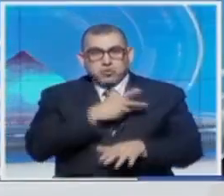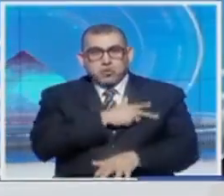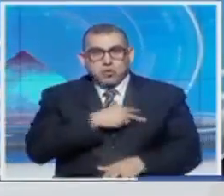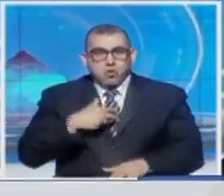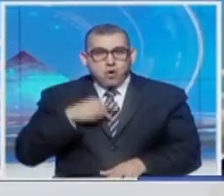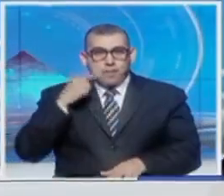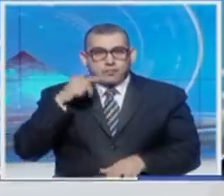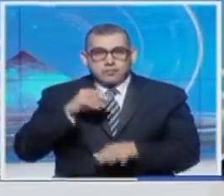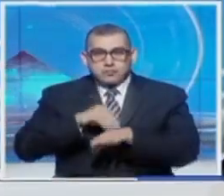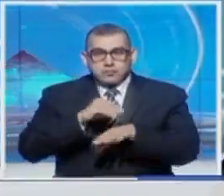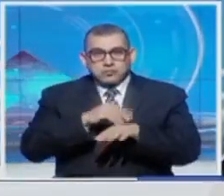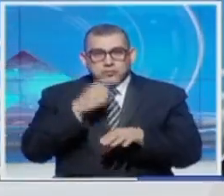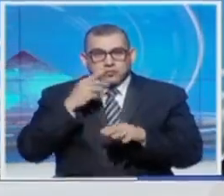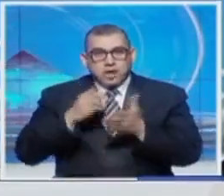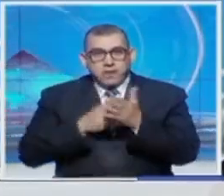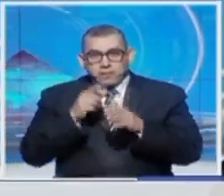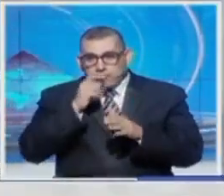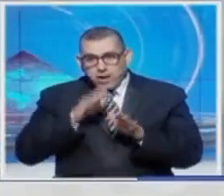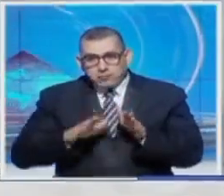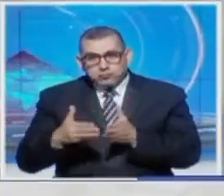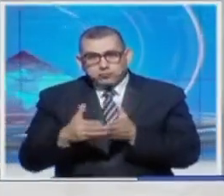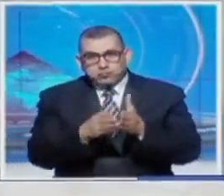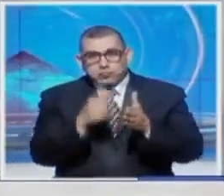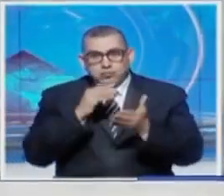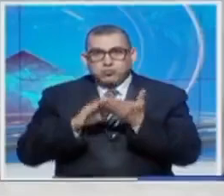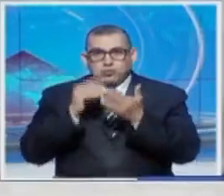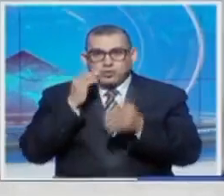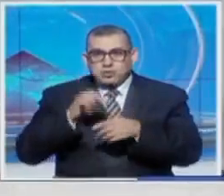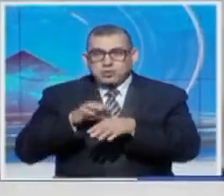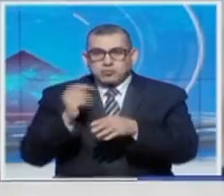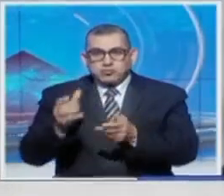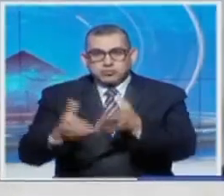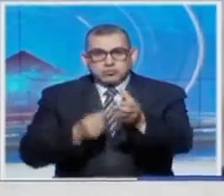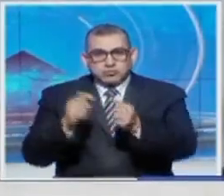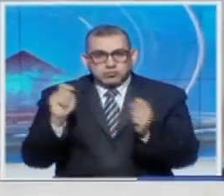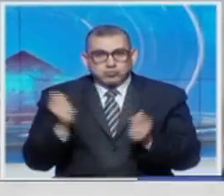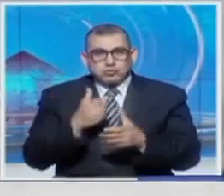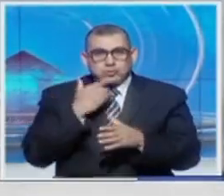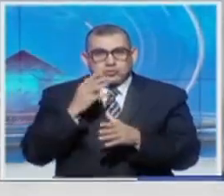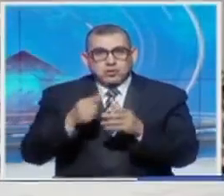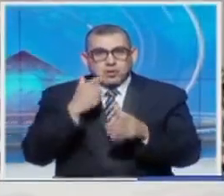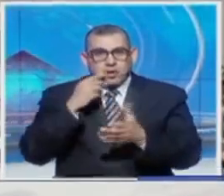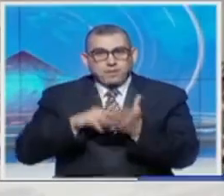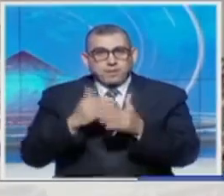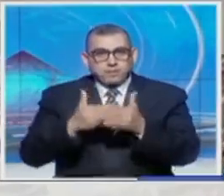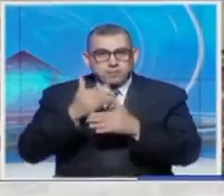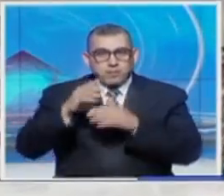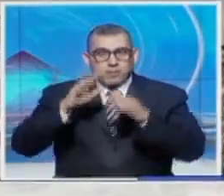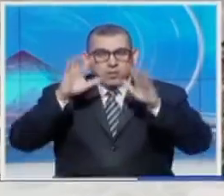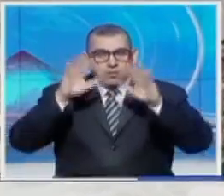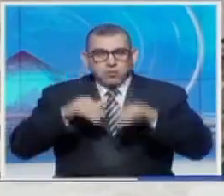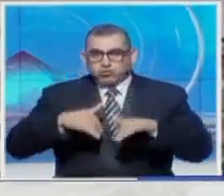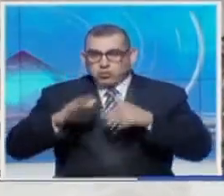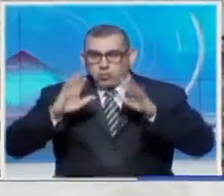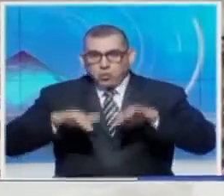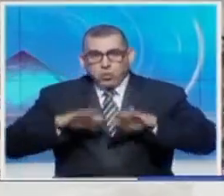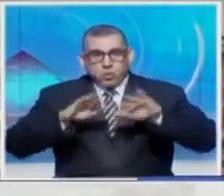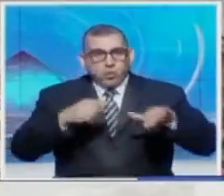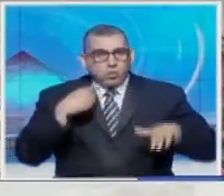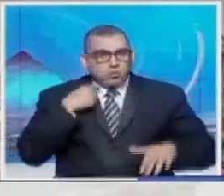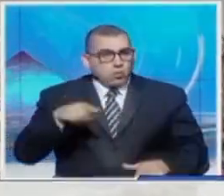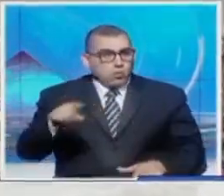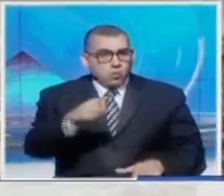السلطات المحلية إلى إقامة ممر بحري للمساعدة العاجلة وعمليات الإجلاء بعد انهيار الطرقات،